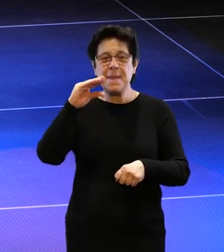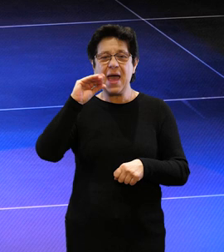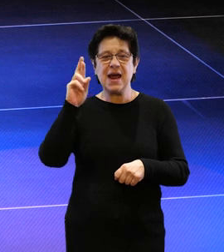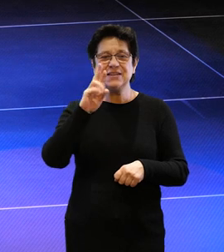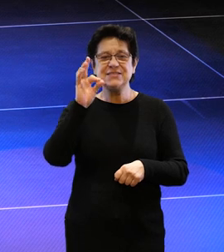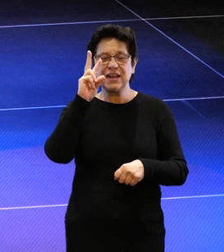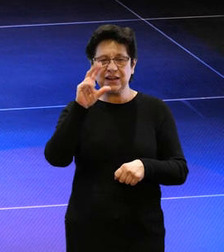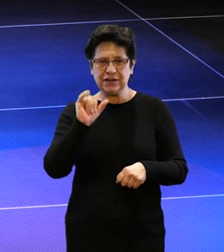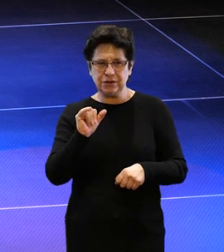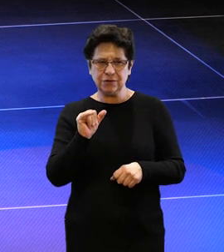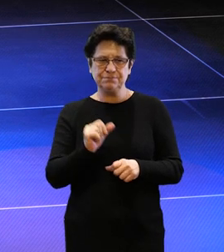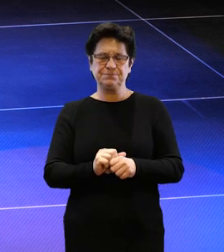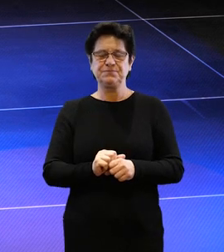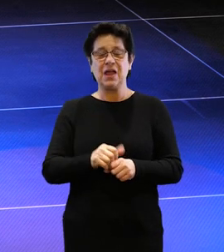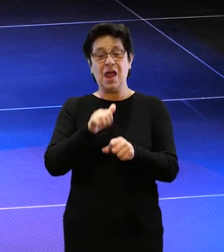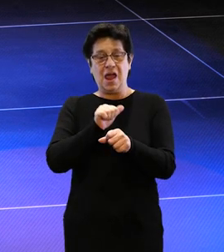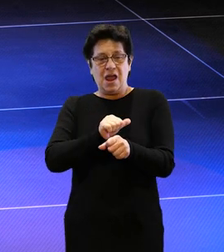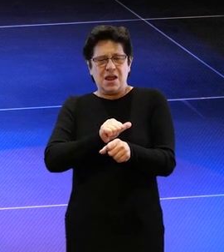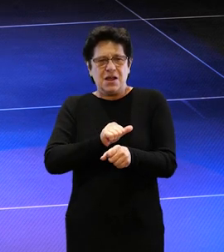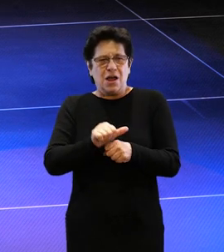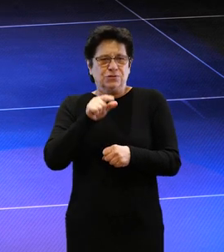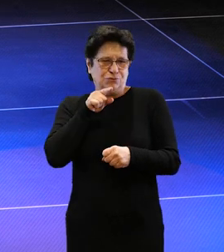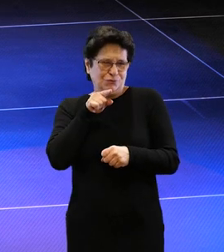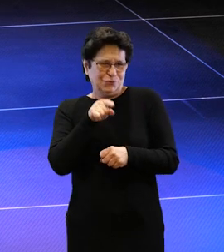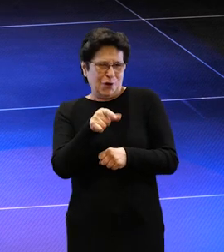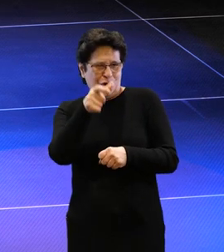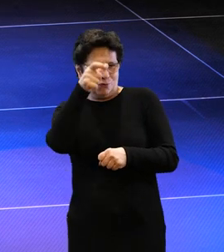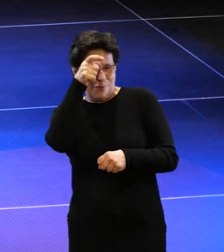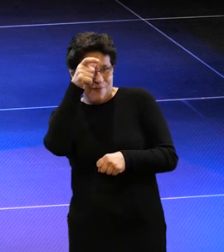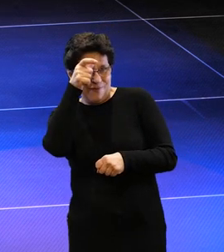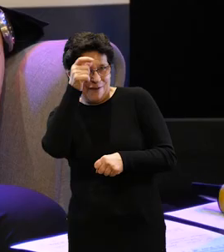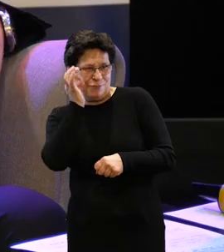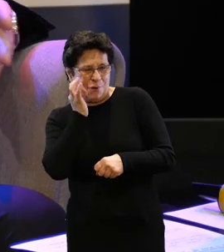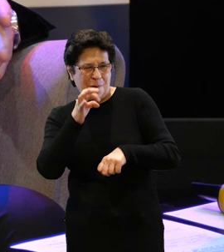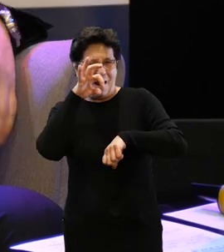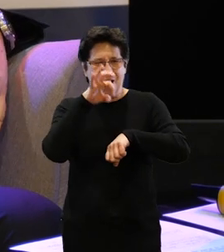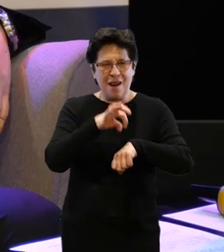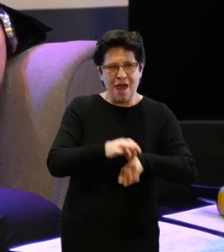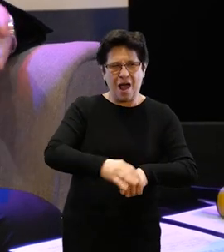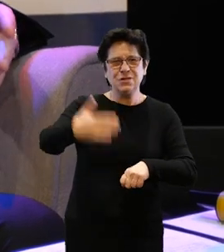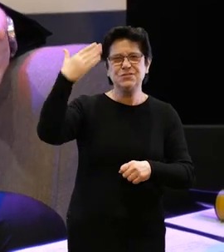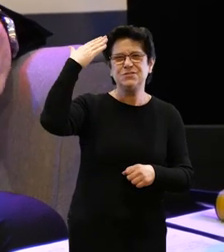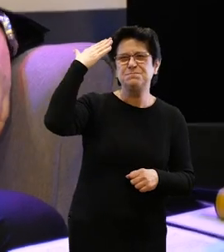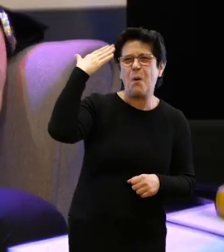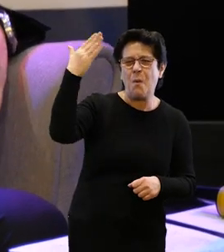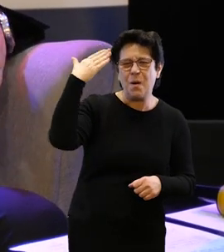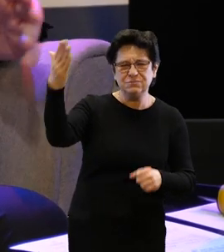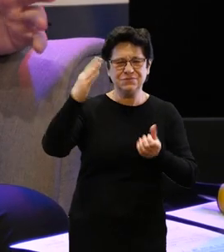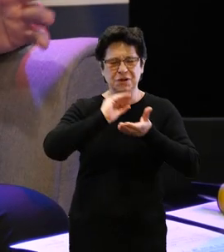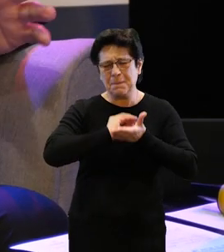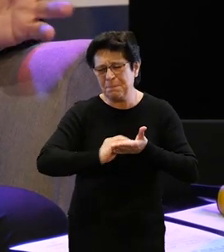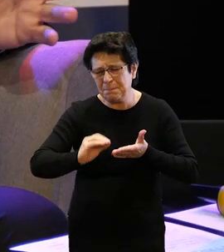zasadzie człowiek instytucja jest to lekarz społecznik publicysta dla